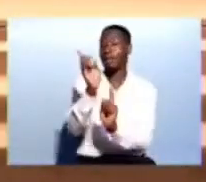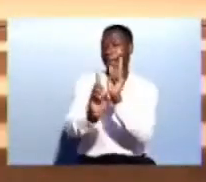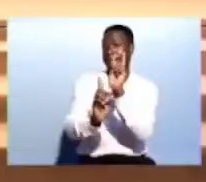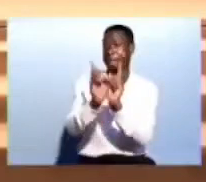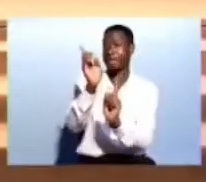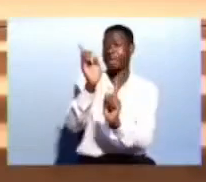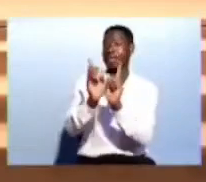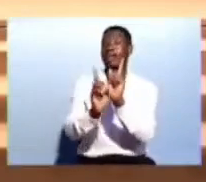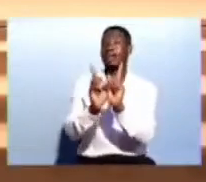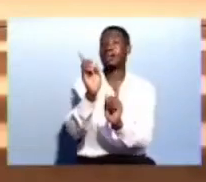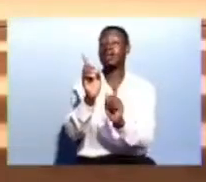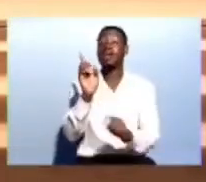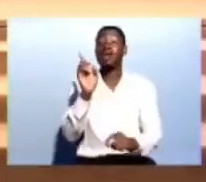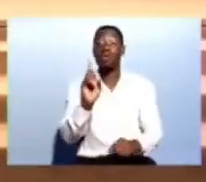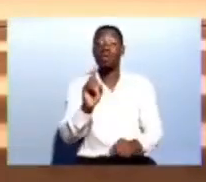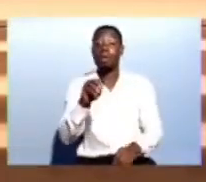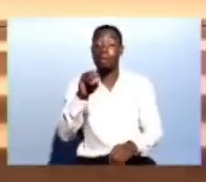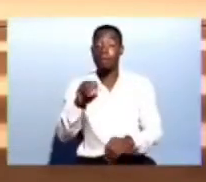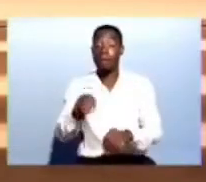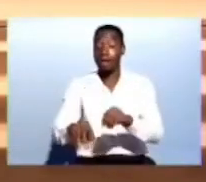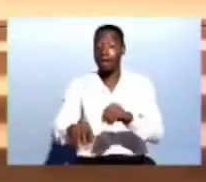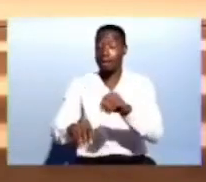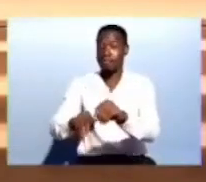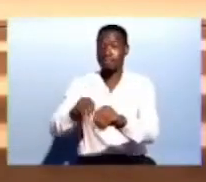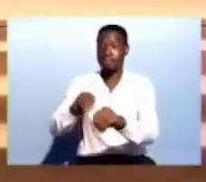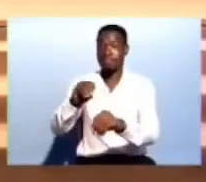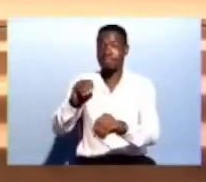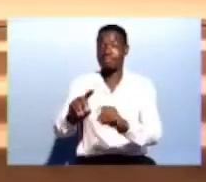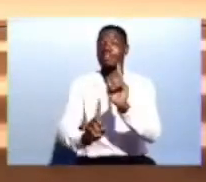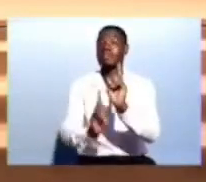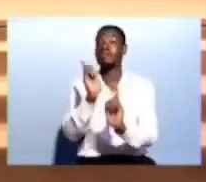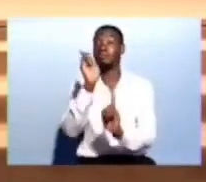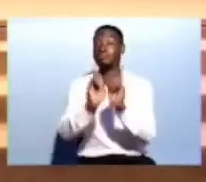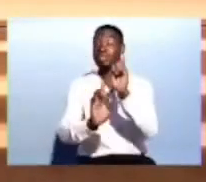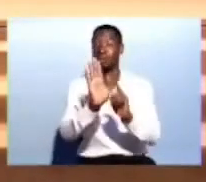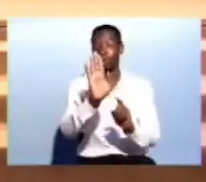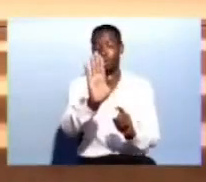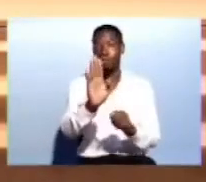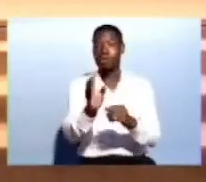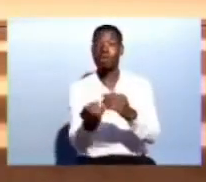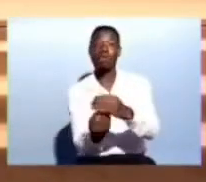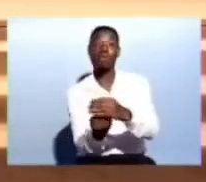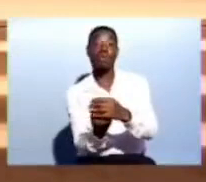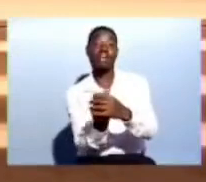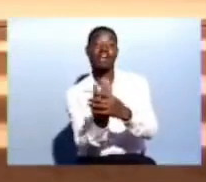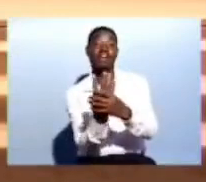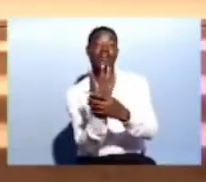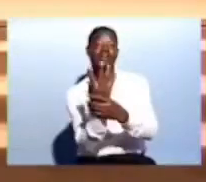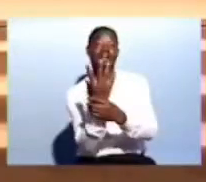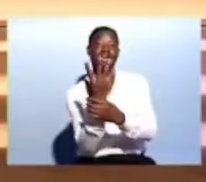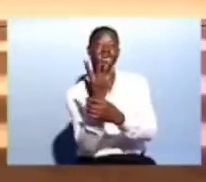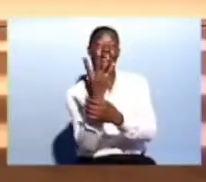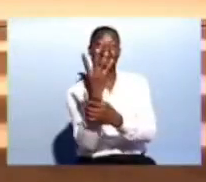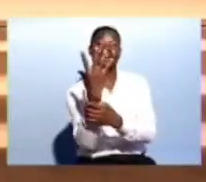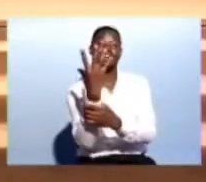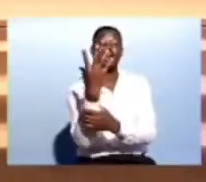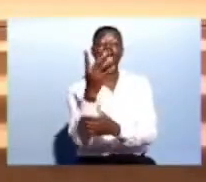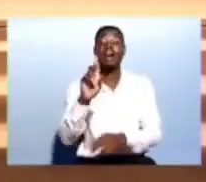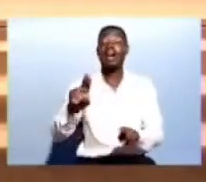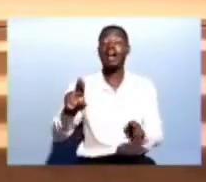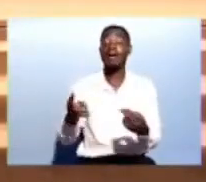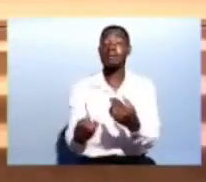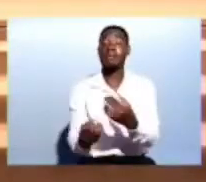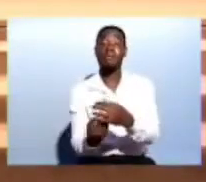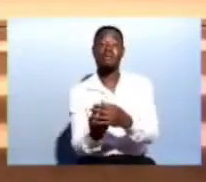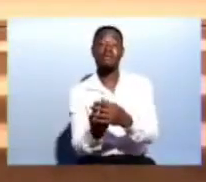mti. Unapopanda mti wako, ule mti unaota. Lakini ule mti unapoota, au ule